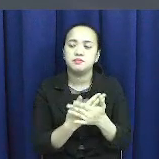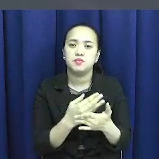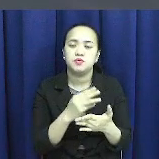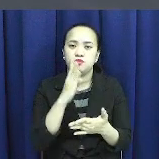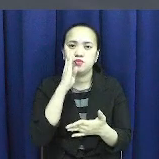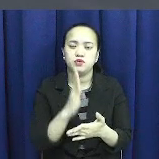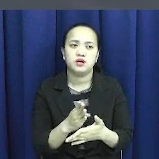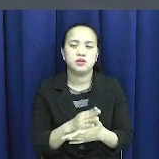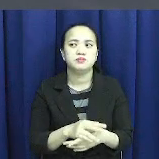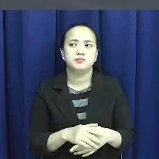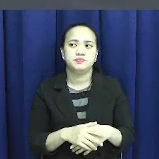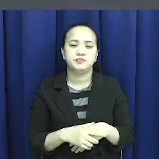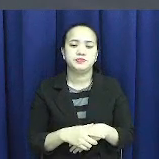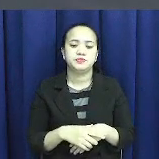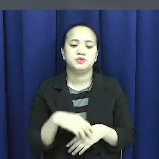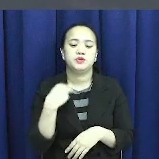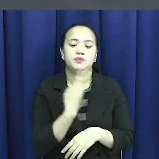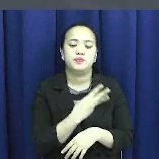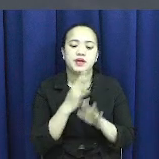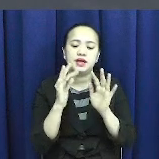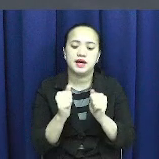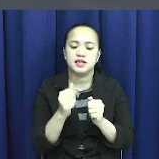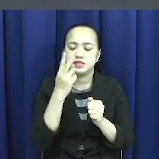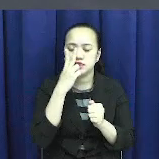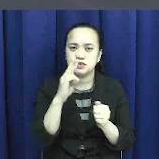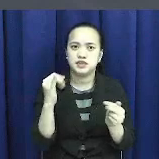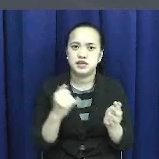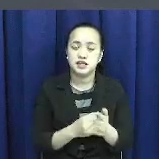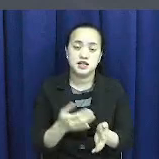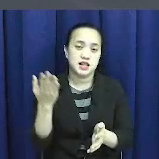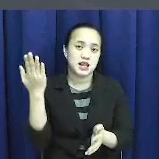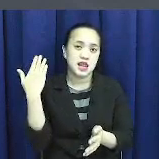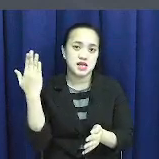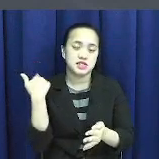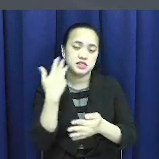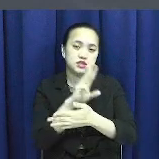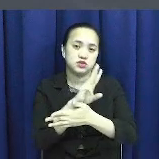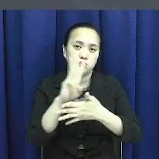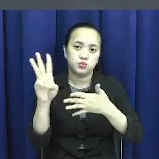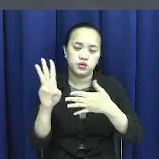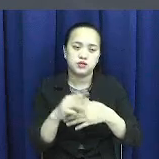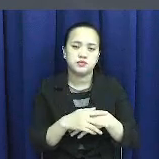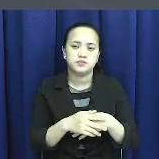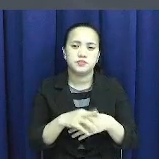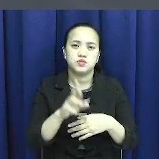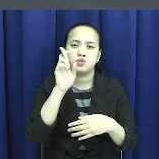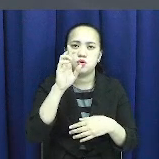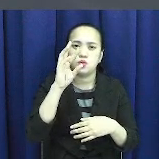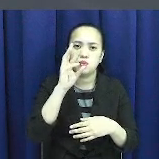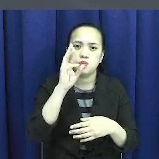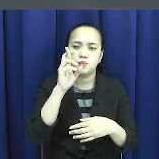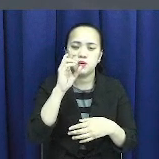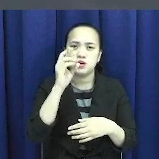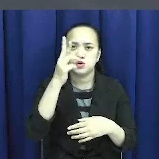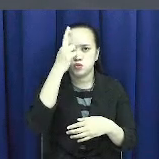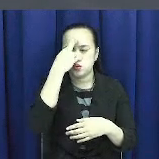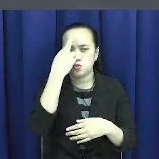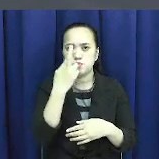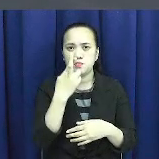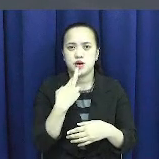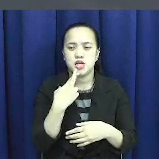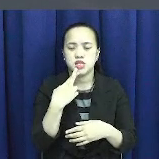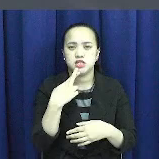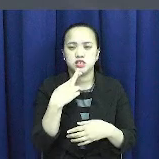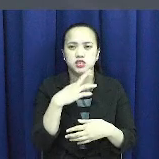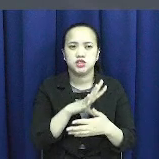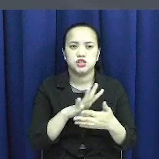So nakuha na po natin yan na last week. In Romans chapter 10 verse number 12, makikita po natin dito, there